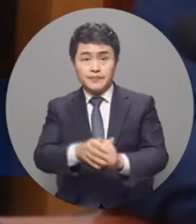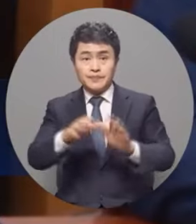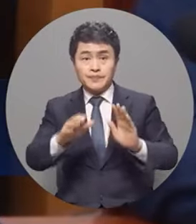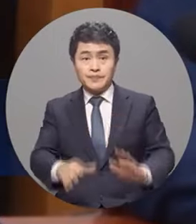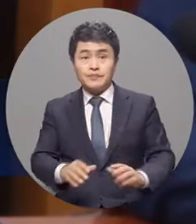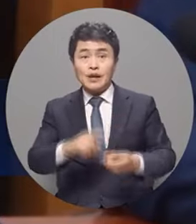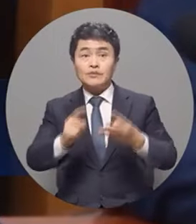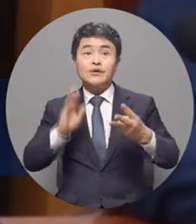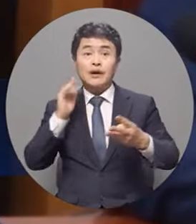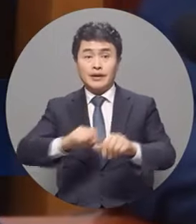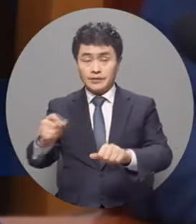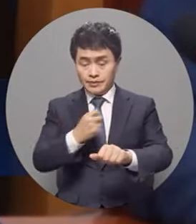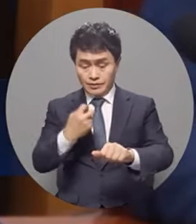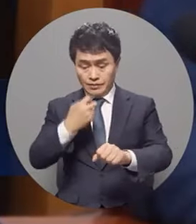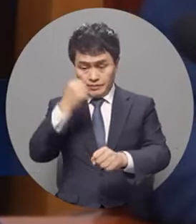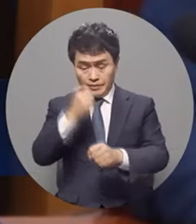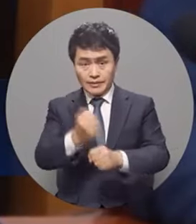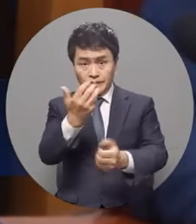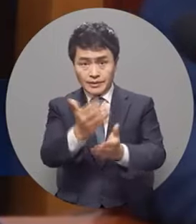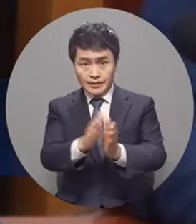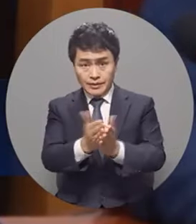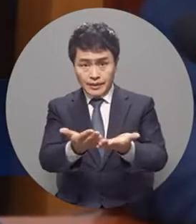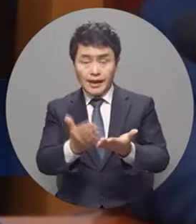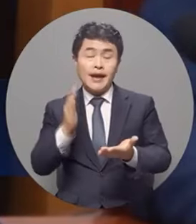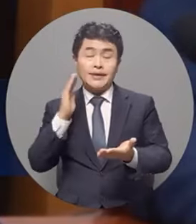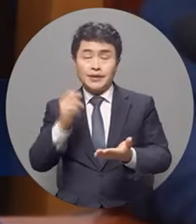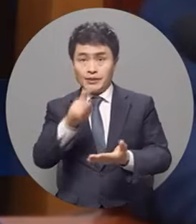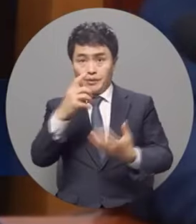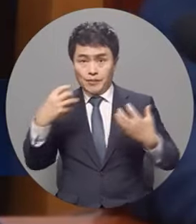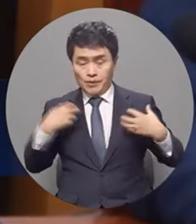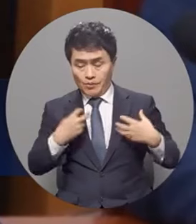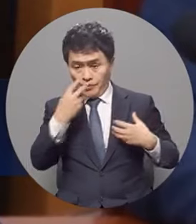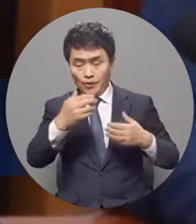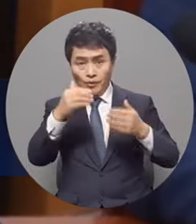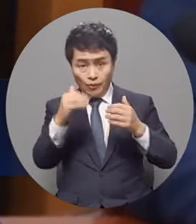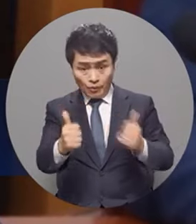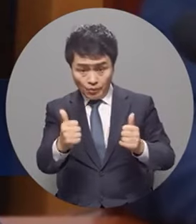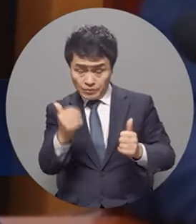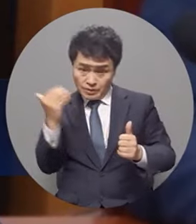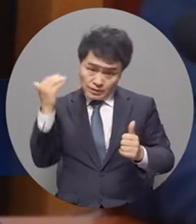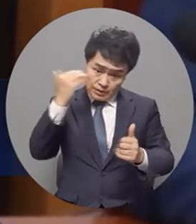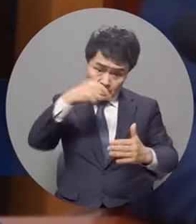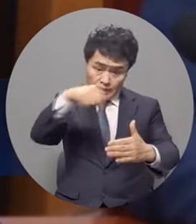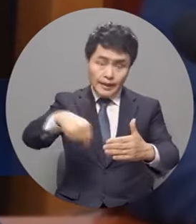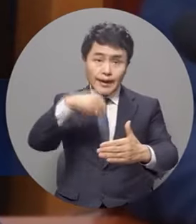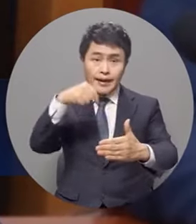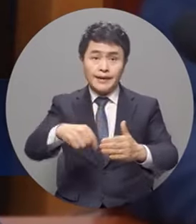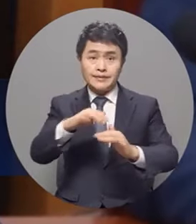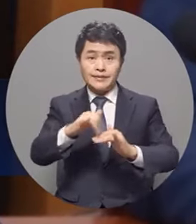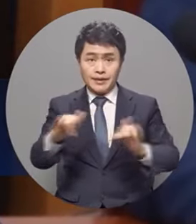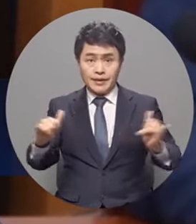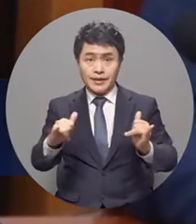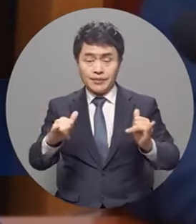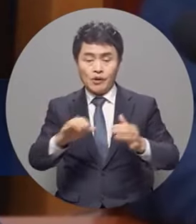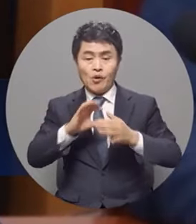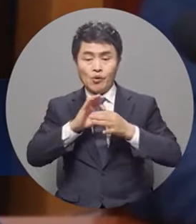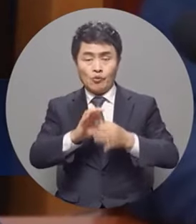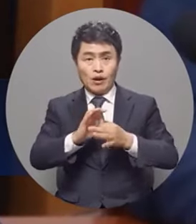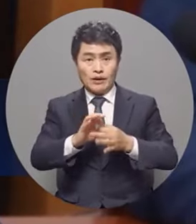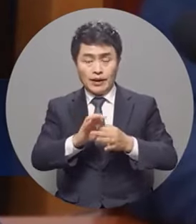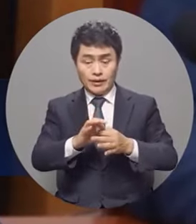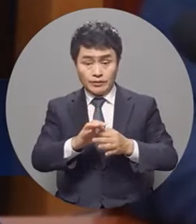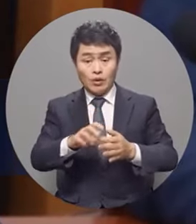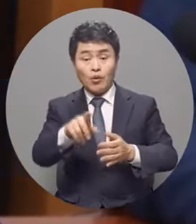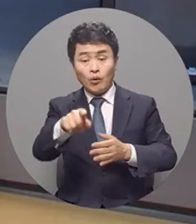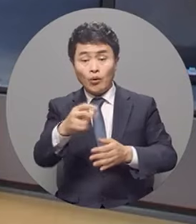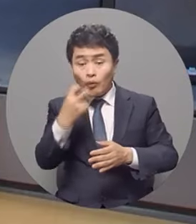특검이 만든 책자입니다. 대통령이나 법무부 장관, 검찰총장의 영향을 받지 아니하는 자로 하여금 해당 사건을